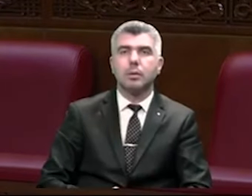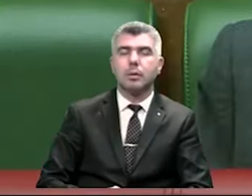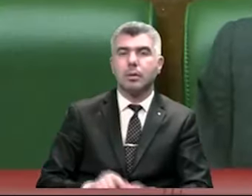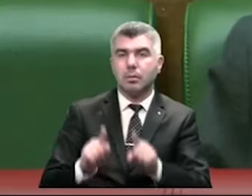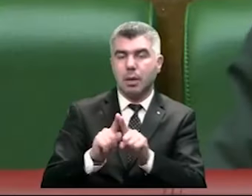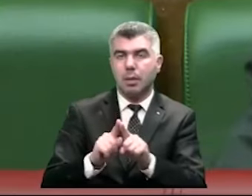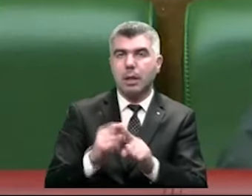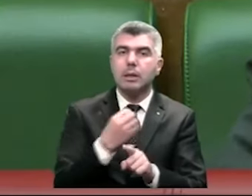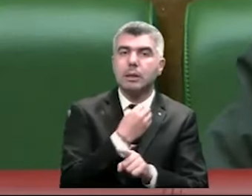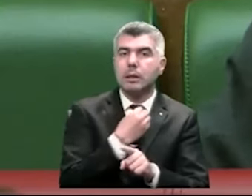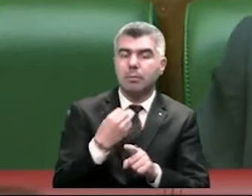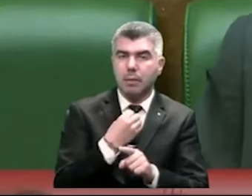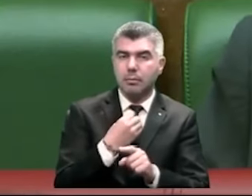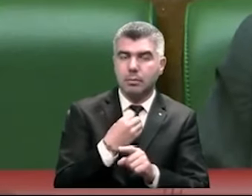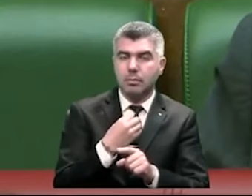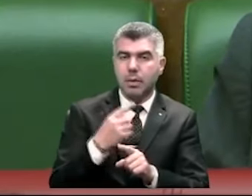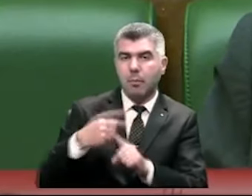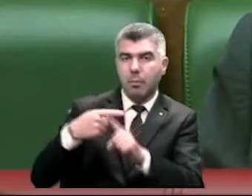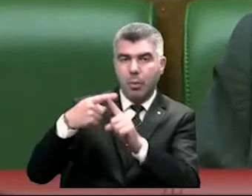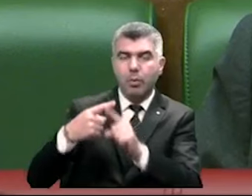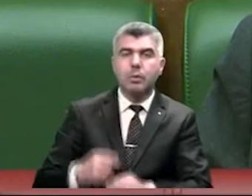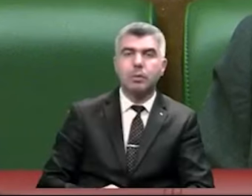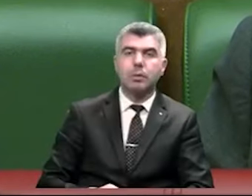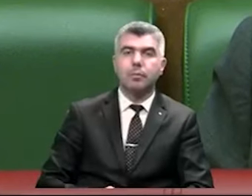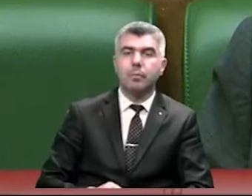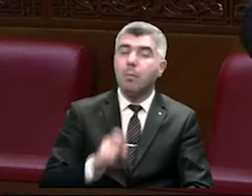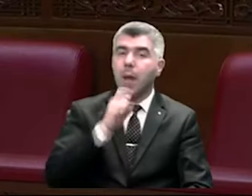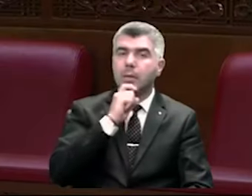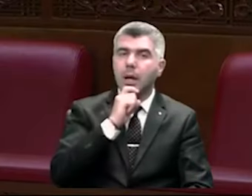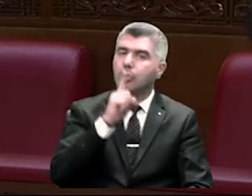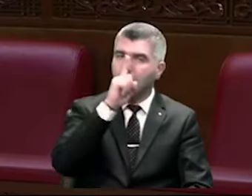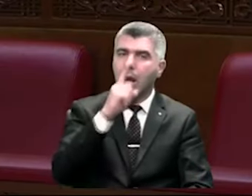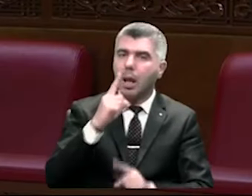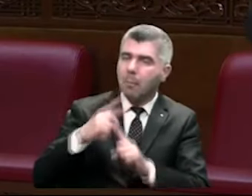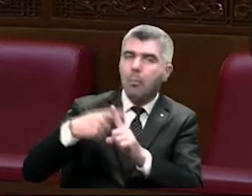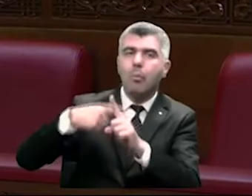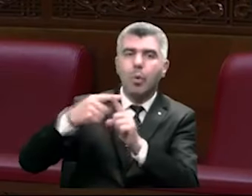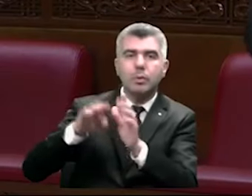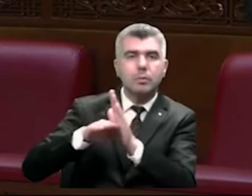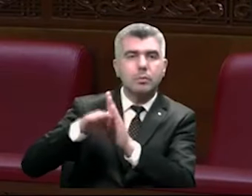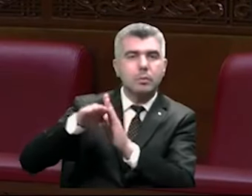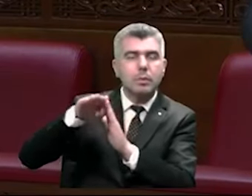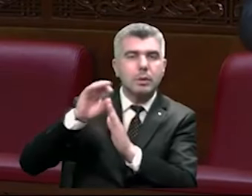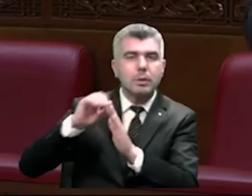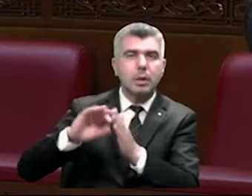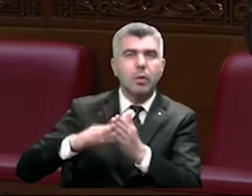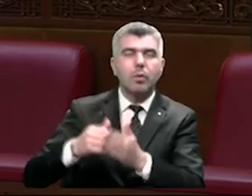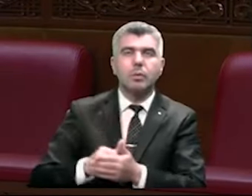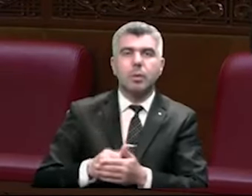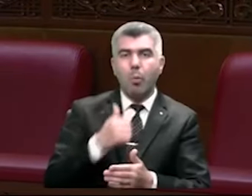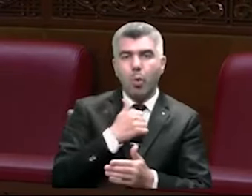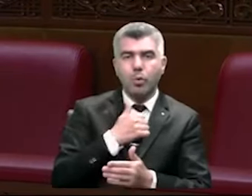بالنسبه بالنسبه ل لصير وما زالين لان لان هذا الشي را ولا دابا تنافسيه دوليه ماشي غير